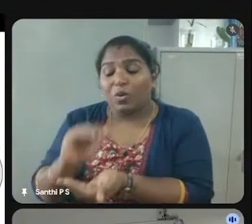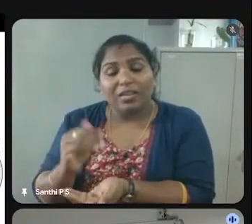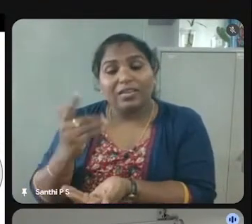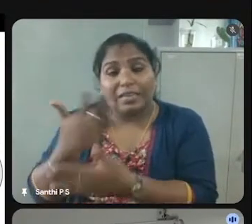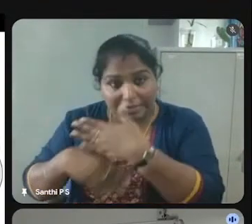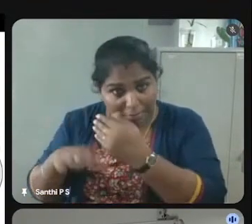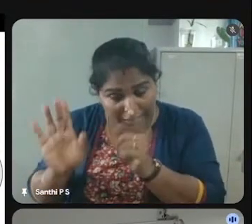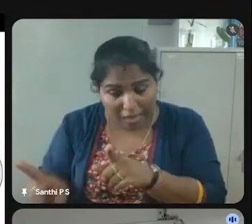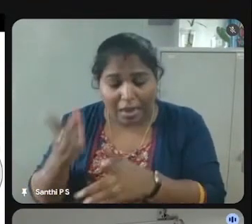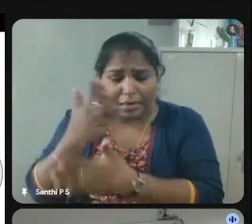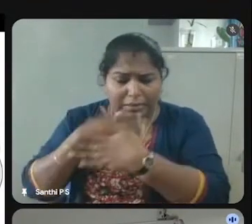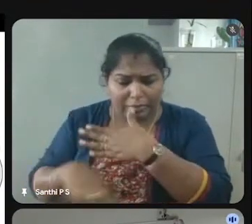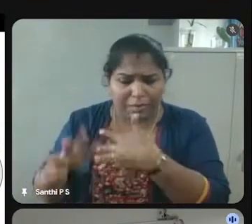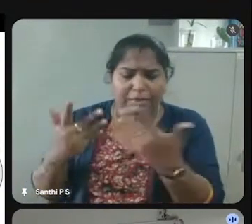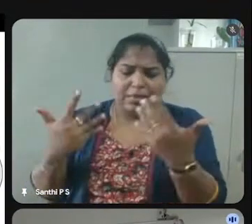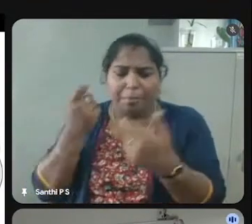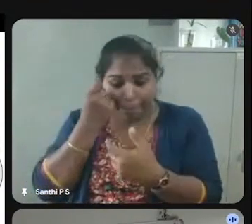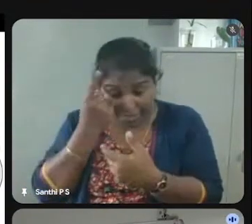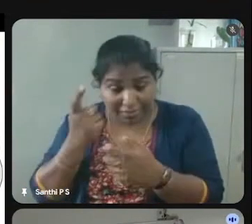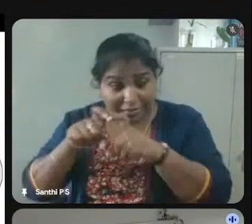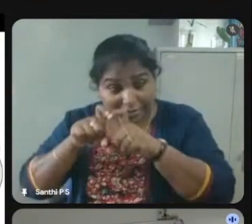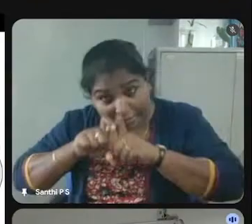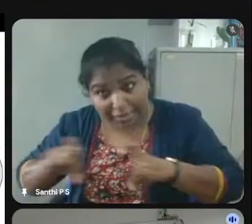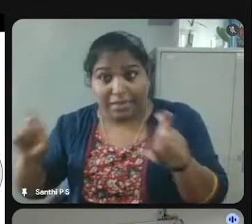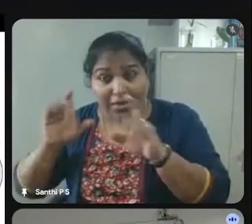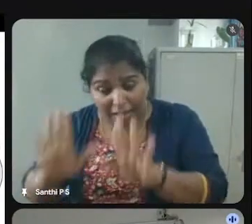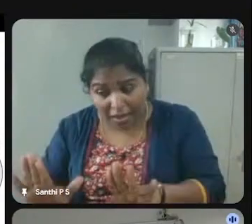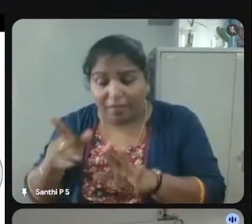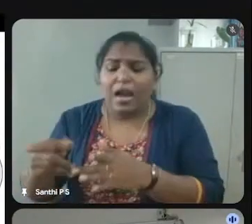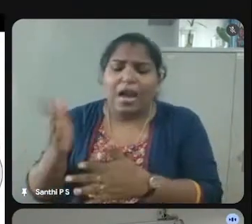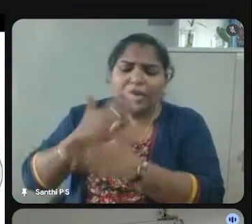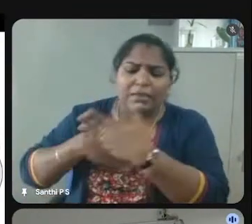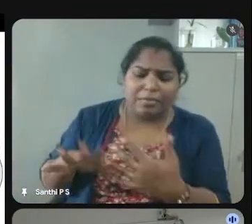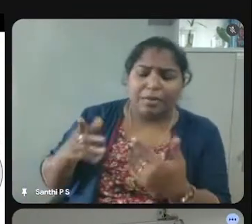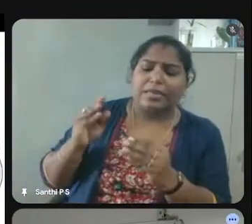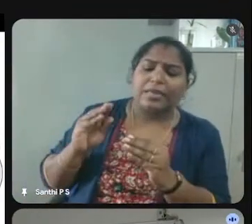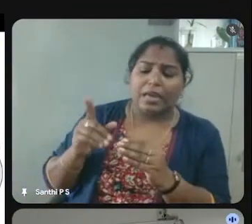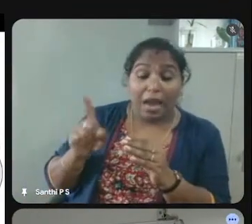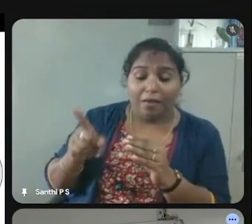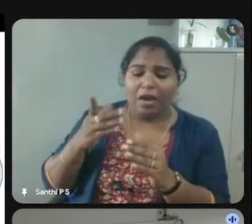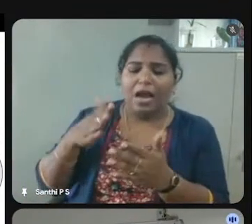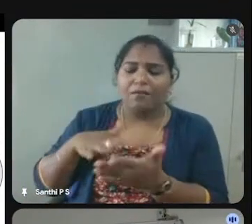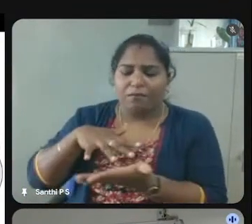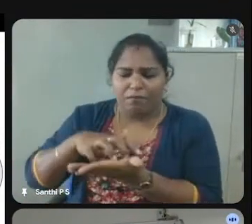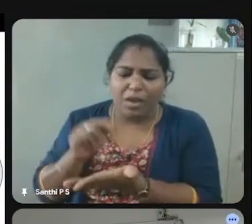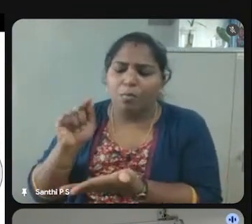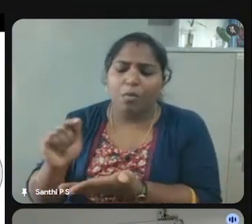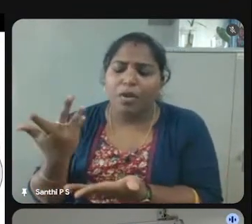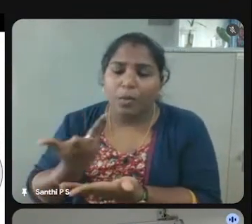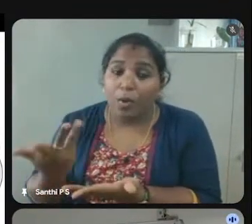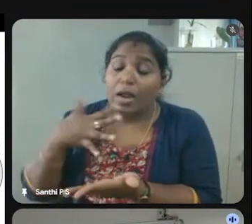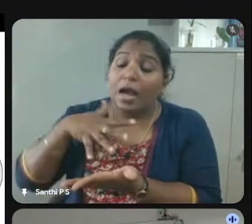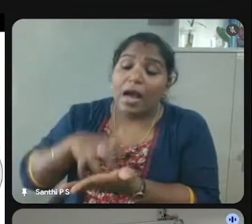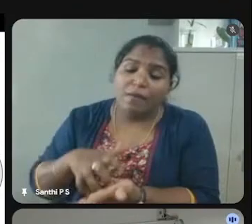എന്നുള്ളത് മനസ്സിലാകണമെങ്കിൽ ഞാൻ ആ ഒരു ബോധ്യത്തിൽ, ആ ഒരു പ്രസൻസ് ഓഫ് മൈൻഡിൽ, ഞാൻ എവിടെയാണോ നിൽക്കുന്നത് അവിടെ എന്റെ മനസ്സിനെയും പൂർണ്ണമായിട്ടും